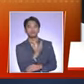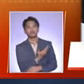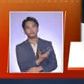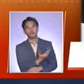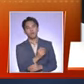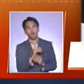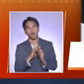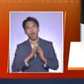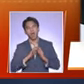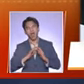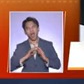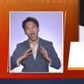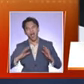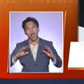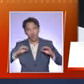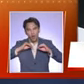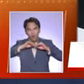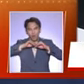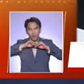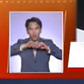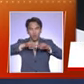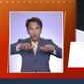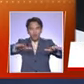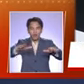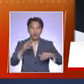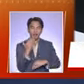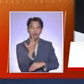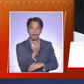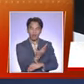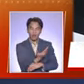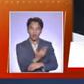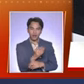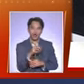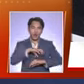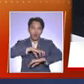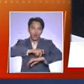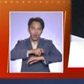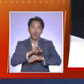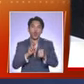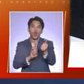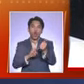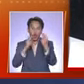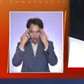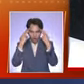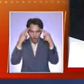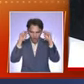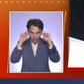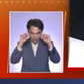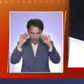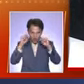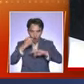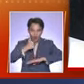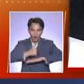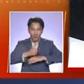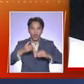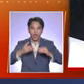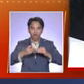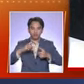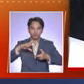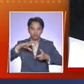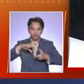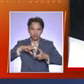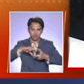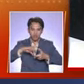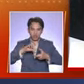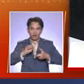ส่งต่อกันเยอะจริงๆค่ะเป็นภาพนิ่งขณะที่พลเอกประวิตรวงษ์สุวรรณรองนายกรัฐมนตรีในฐานะหัวหน้าพรรคพลังประช